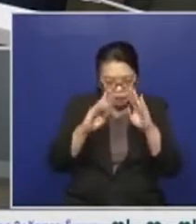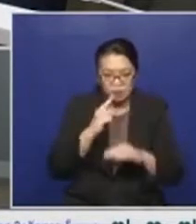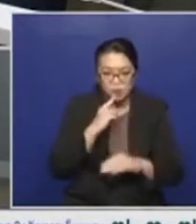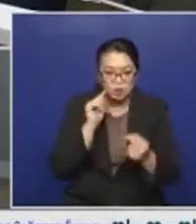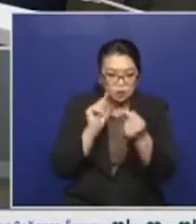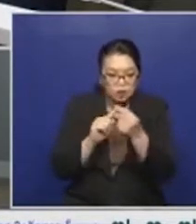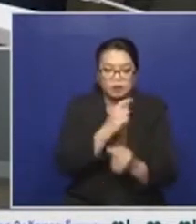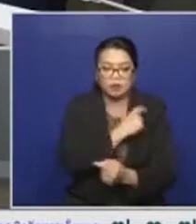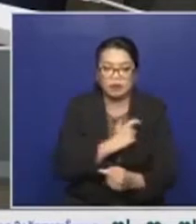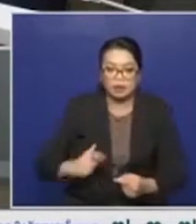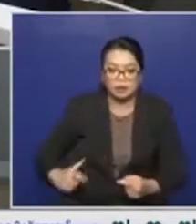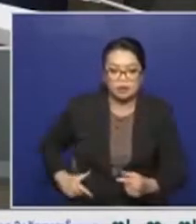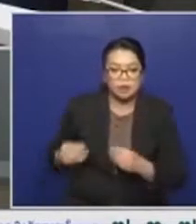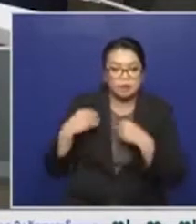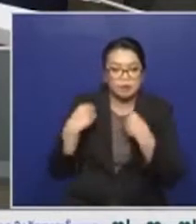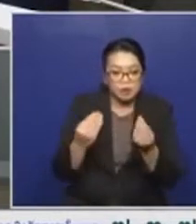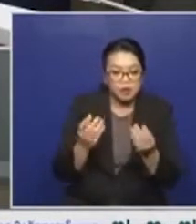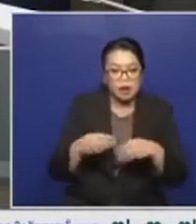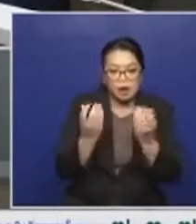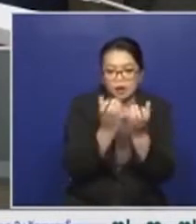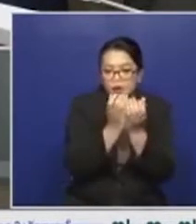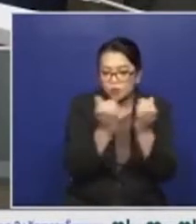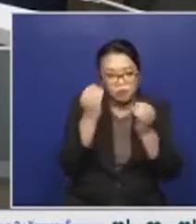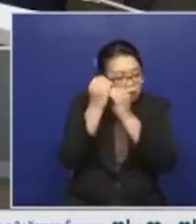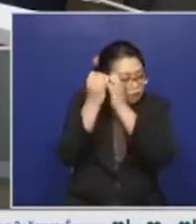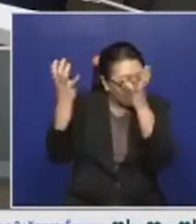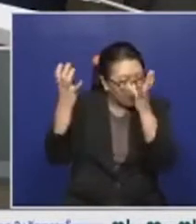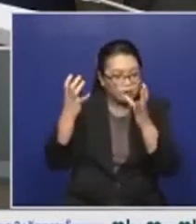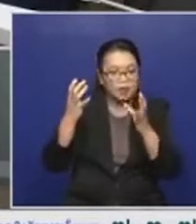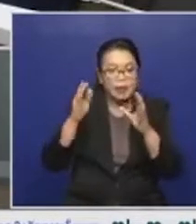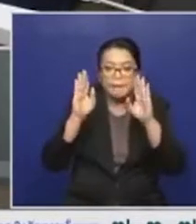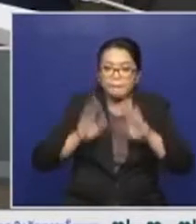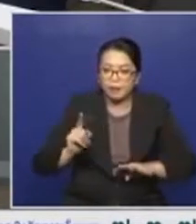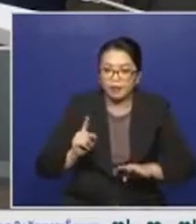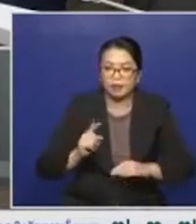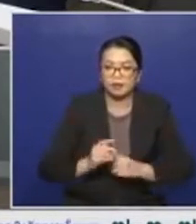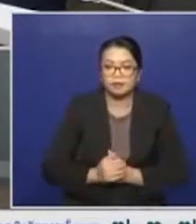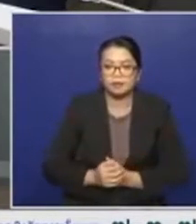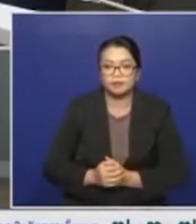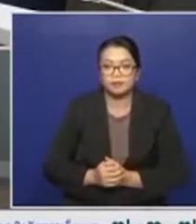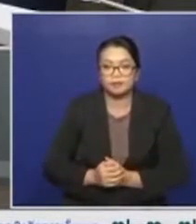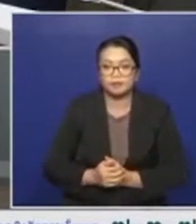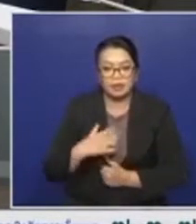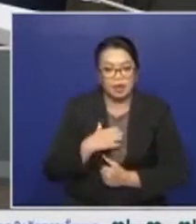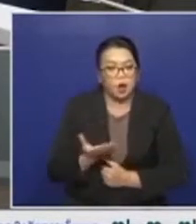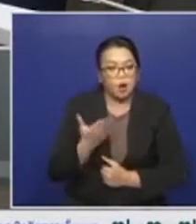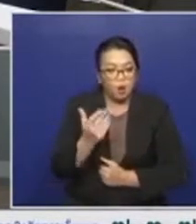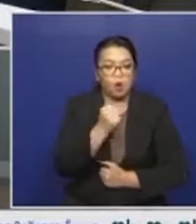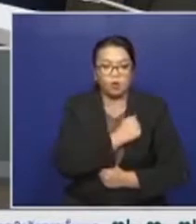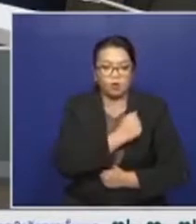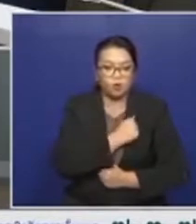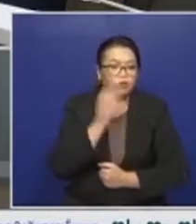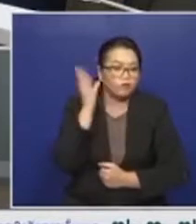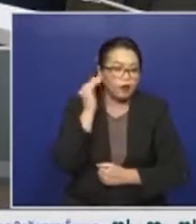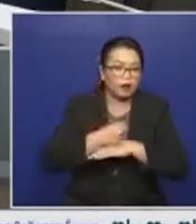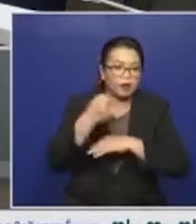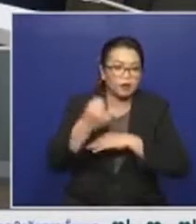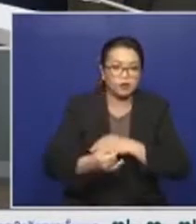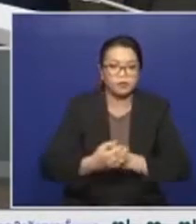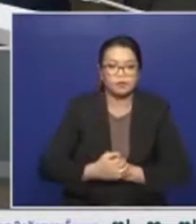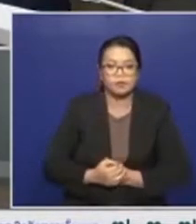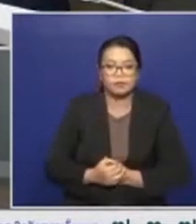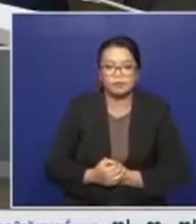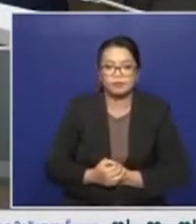พูดถึงเพื่อบอกว่าเรามาดูในฝันที่เราควรจะเป็นมีหน้าตาอย่างไรขอให้ลองอดทนฟังผมให้จบนะครับ